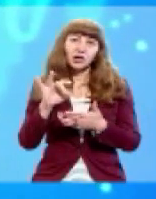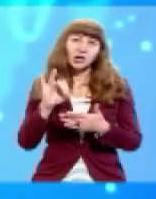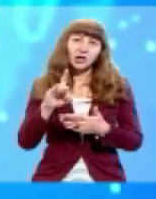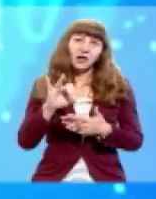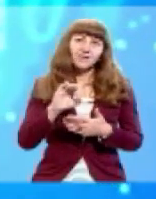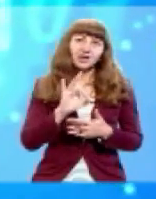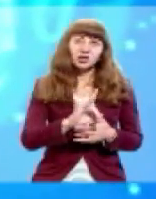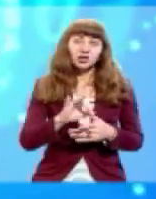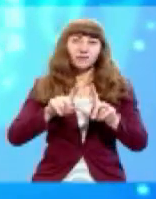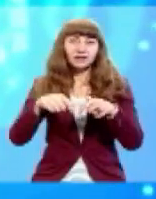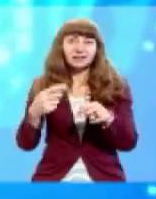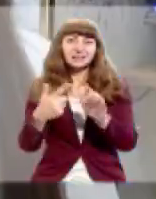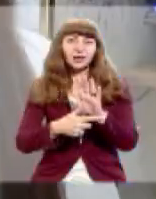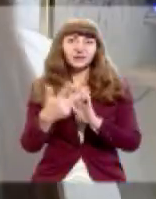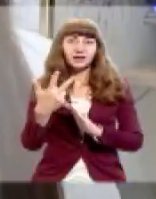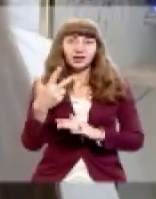73 000 грант бөлінді.